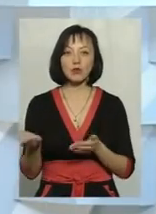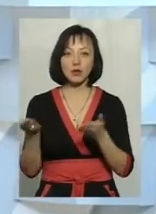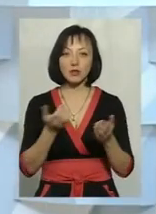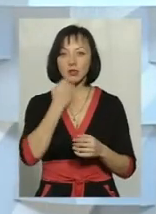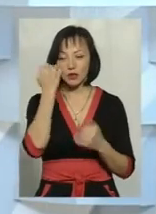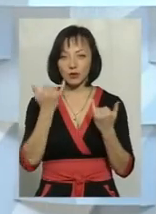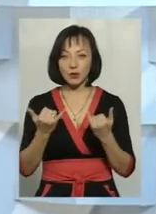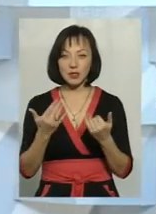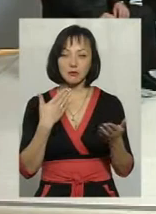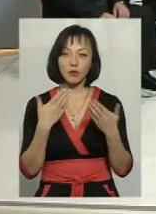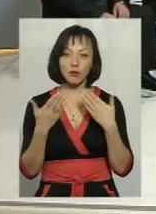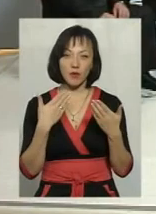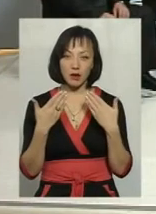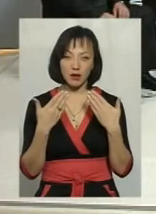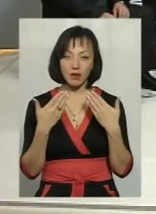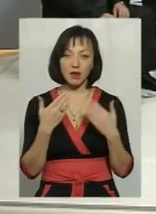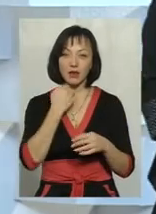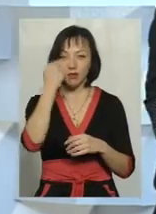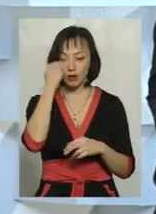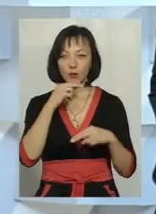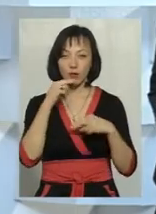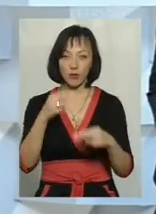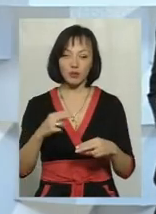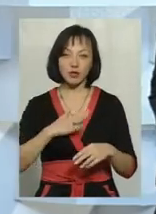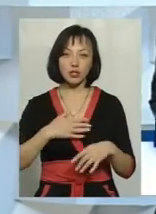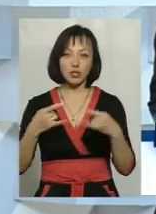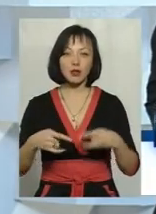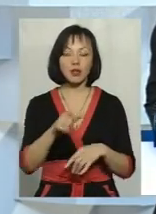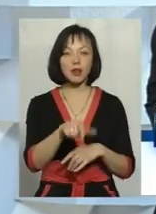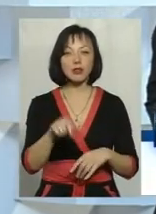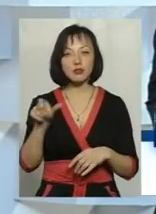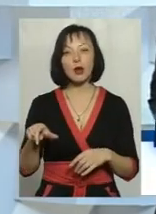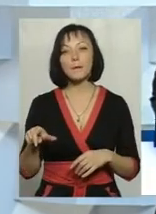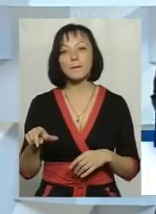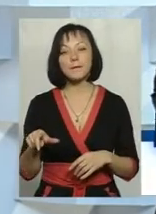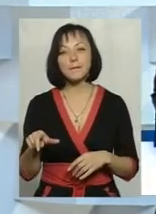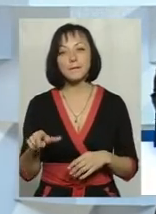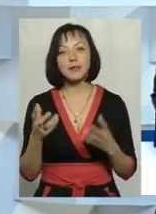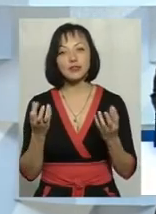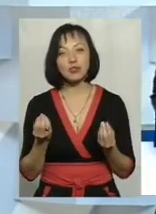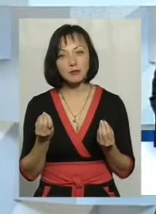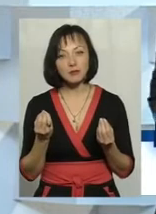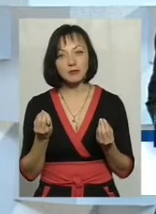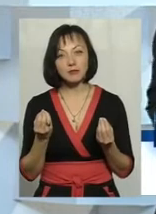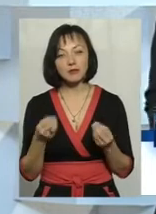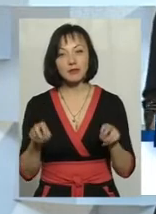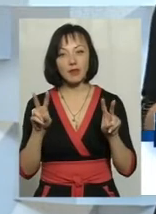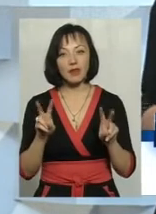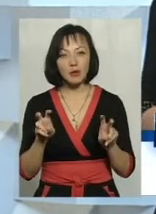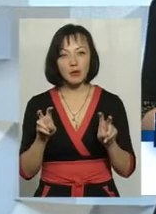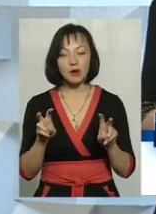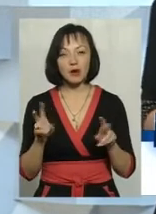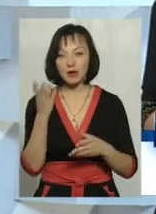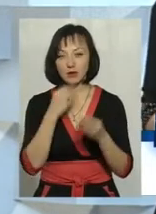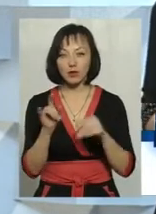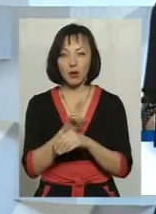вам сьогодні за спілкування, дякую за увагу нашим телеглядачам. І ще тема